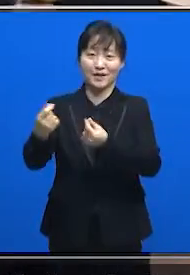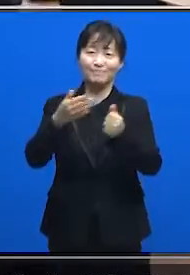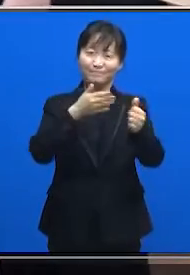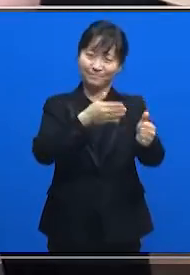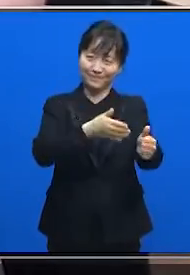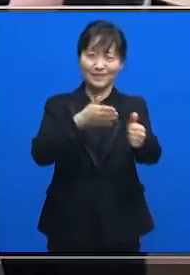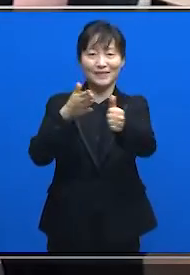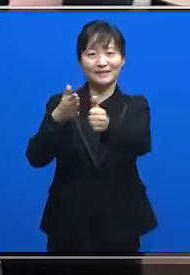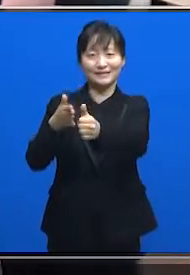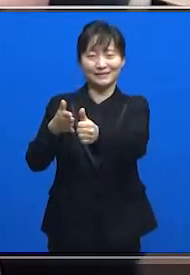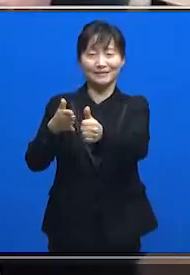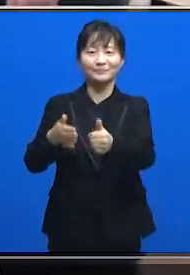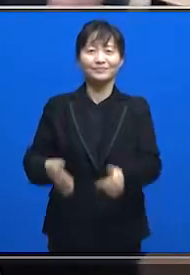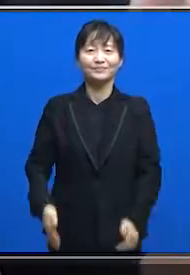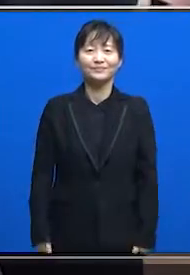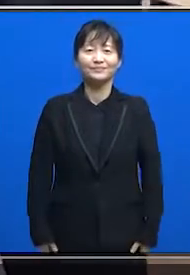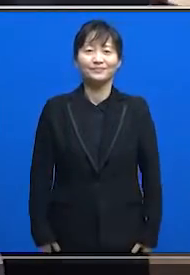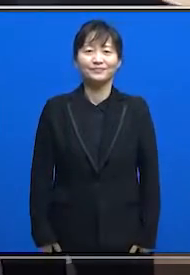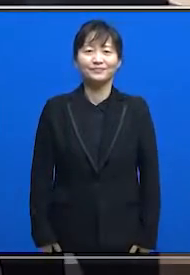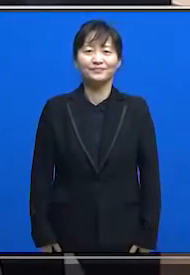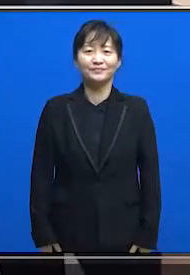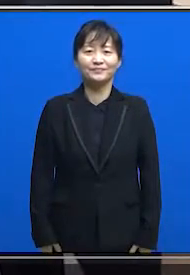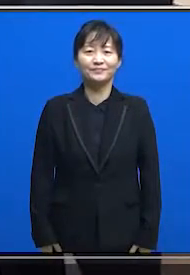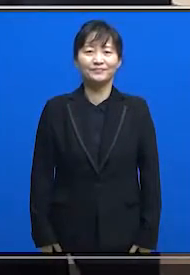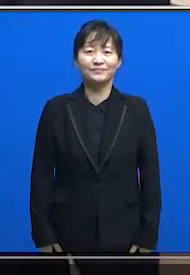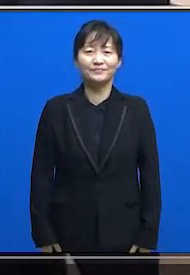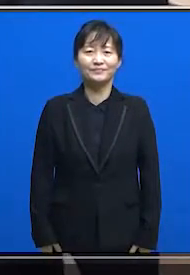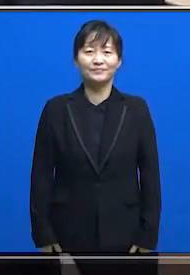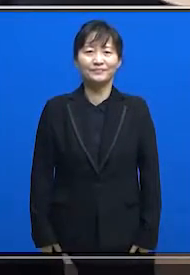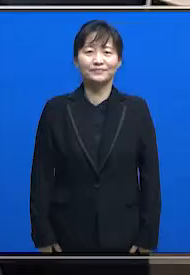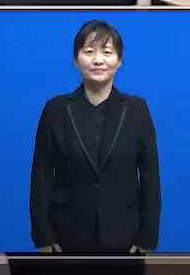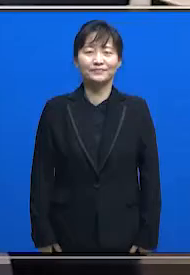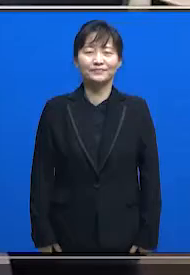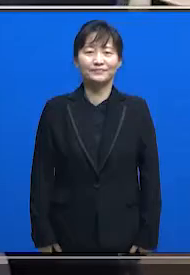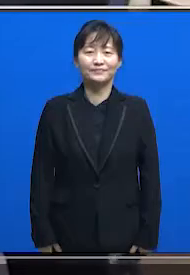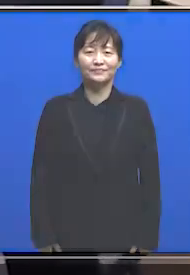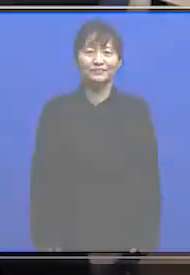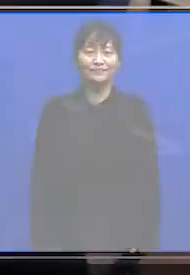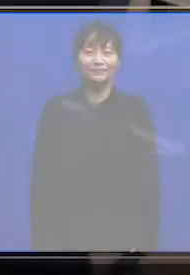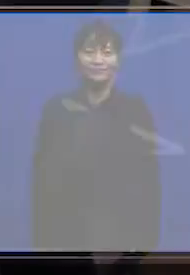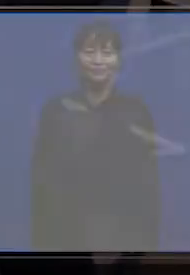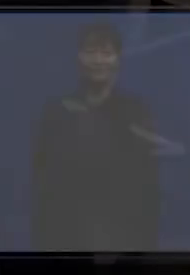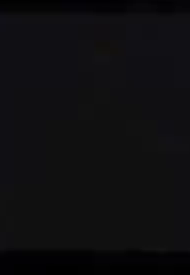함께 해주시기 바랍니다 sd tv 뉴스 김효진 입니다